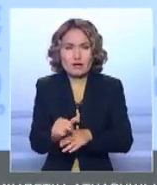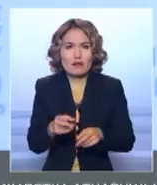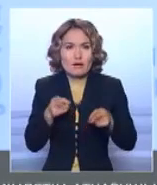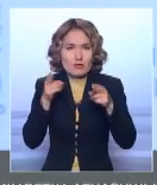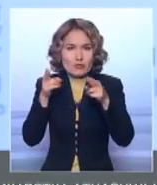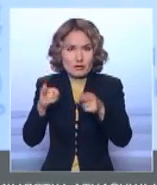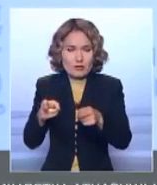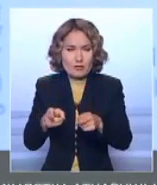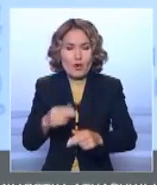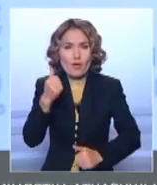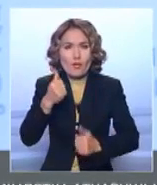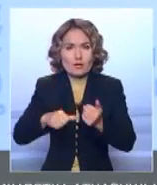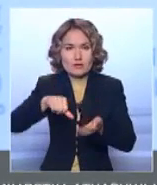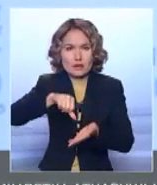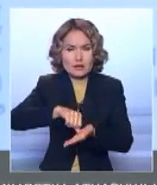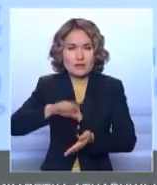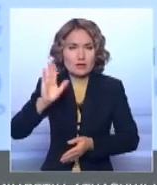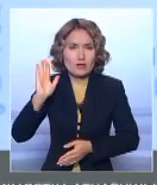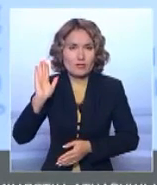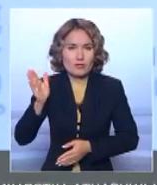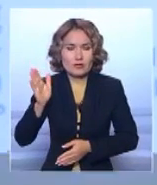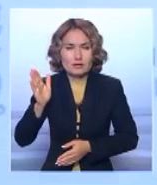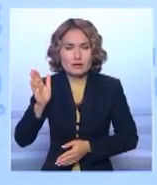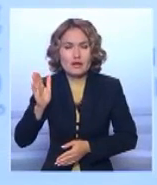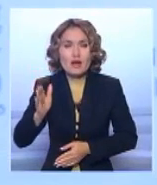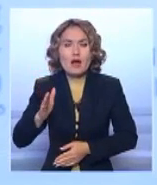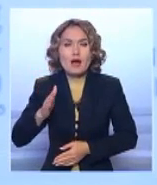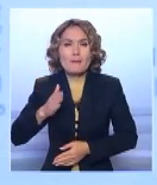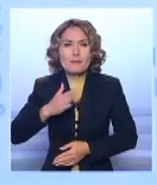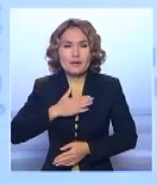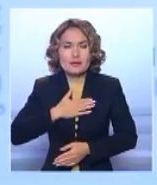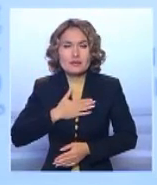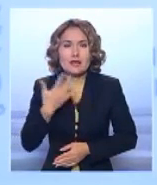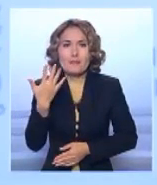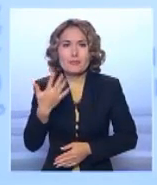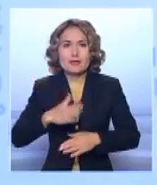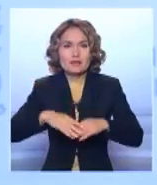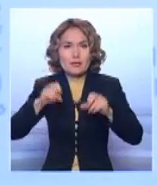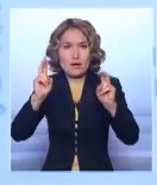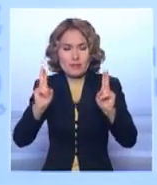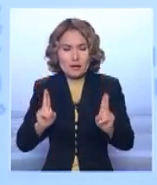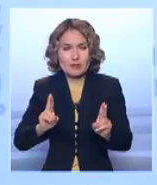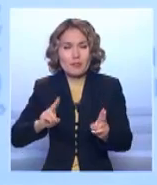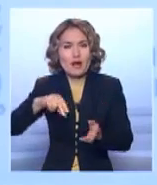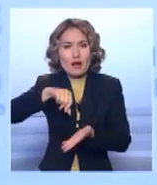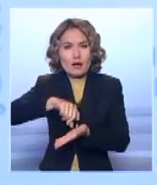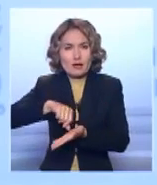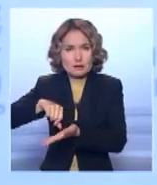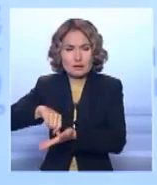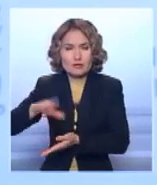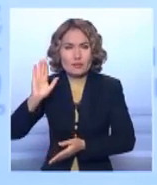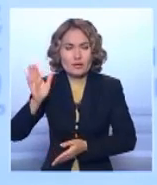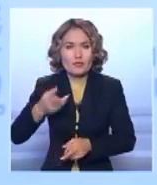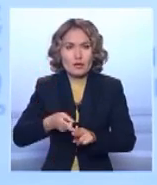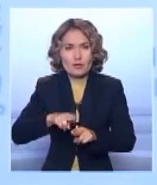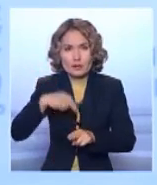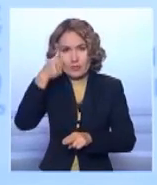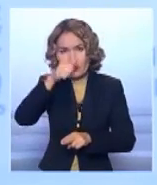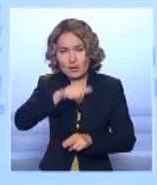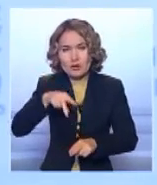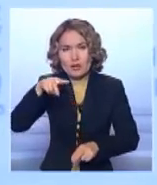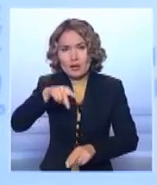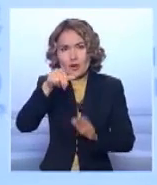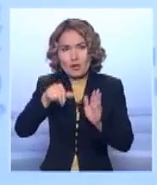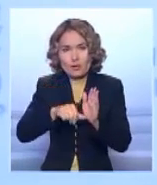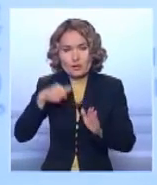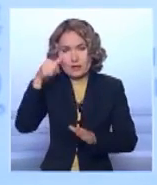конкурсқа қатысатын болады. Оның ішінде біз 5 мамандық бойынша қатысамыз биылғы жылы. Және де